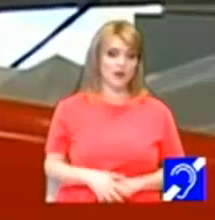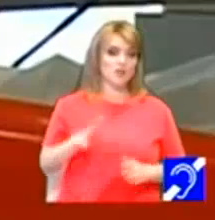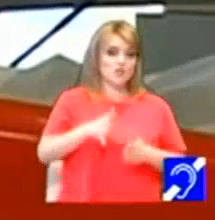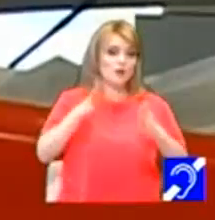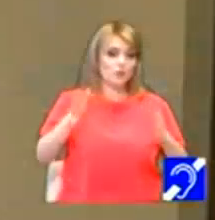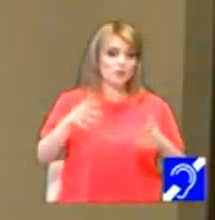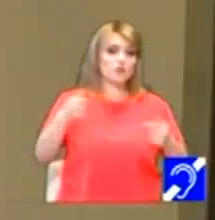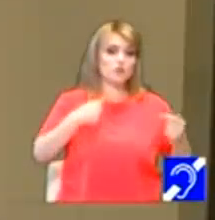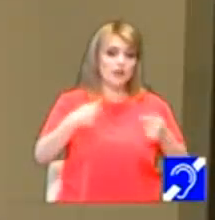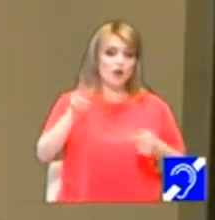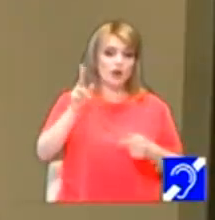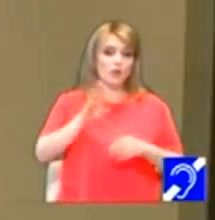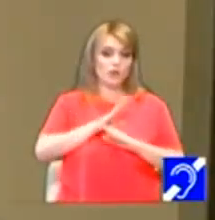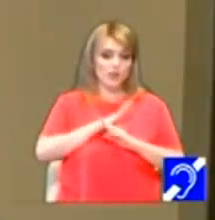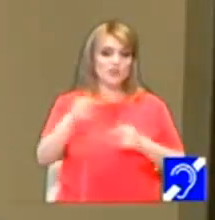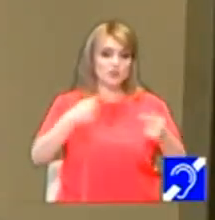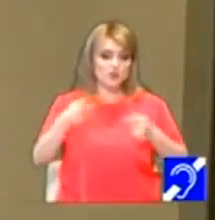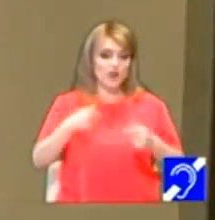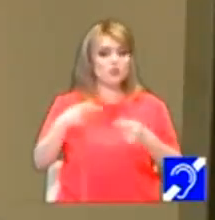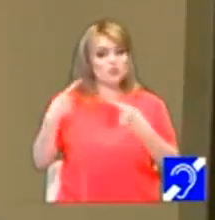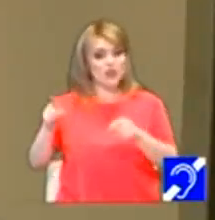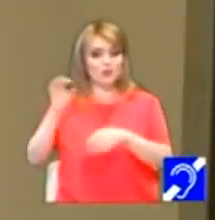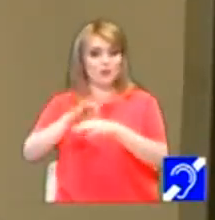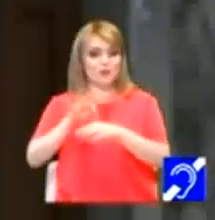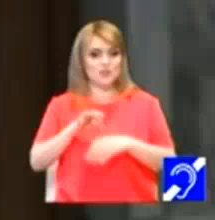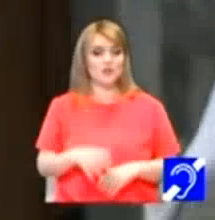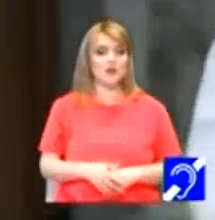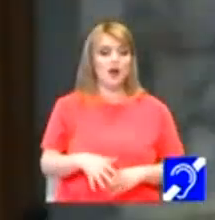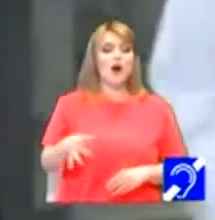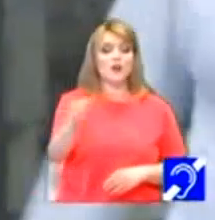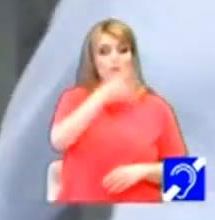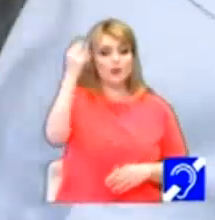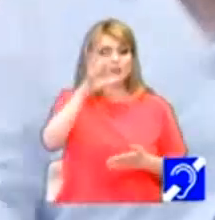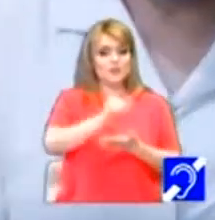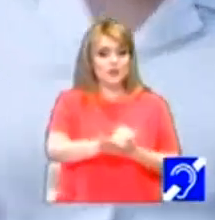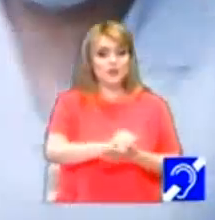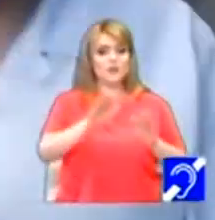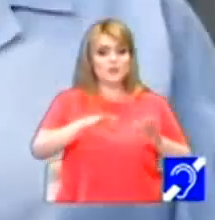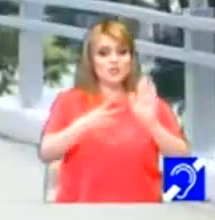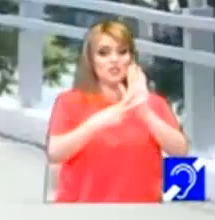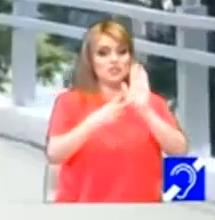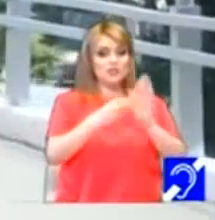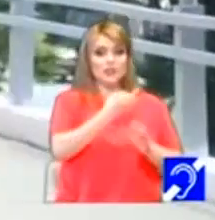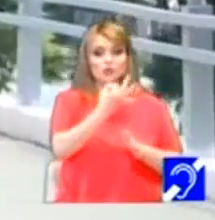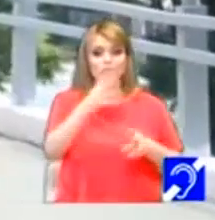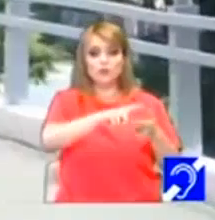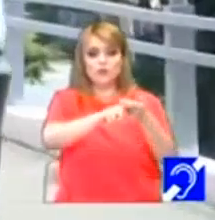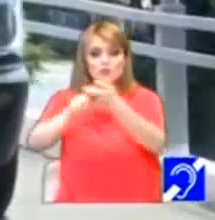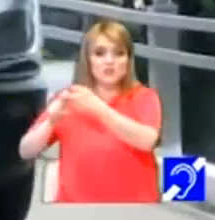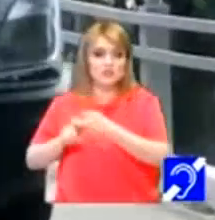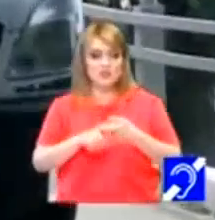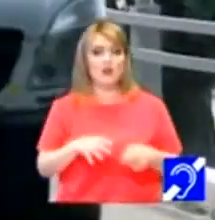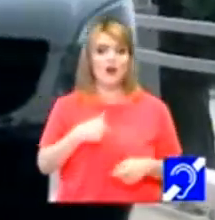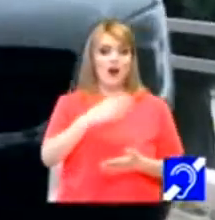cei mai mulți suferau de maladii cronice. Republica Moldova este pe locul 7 în topul țărilor europene la numărul de infectări. Avem